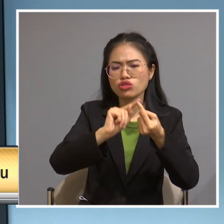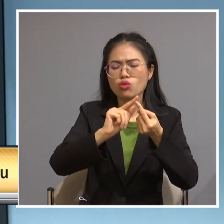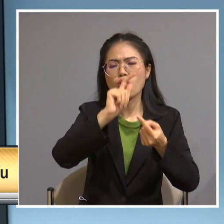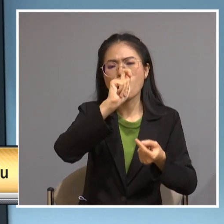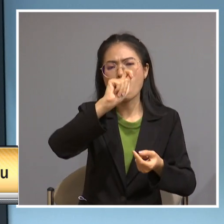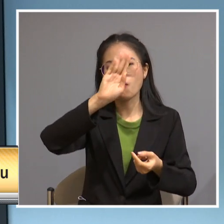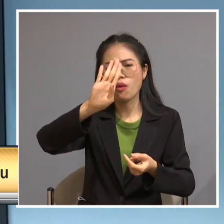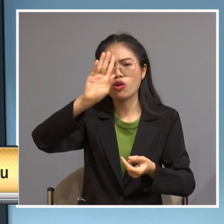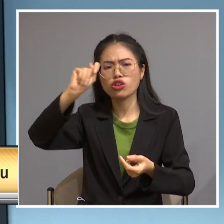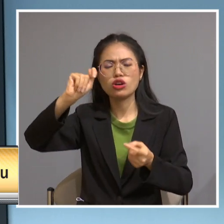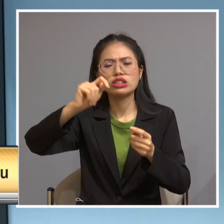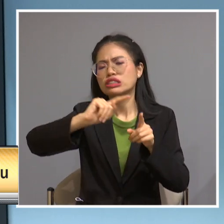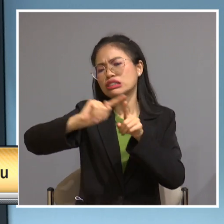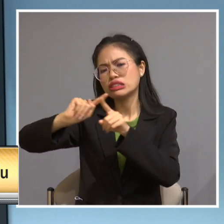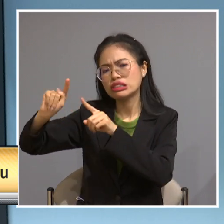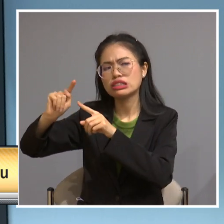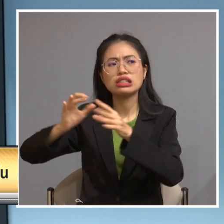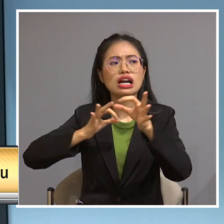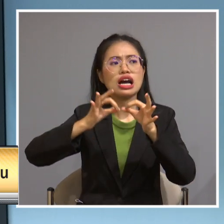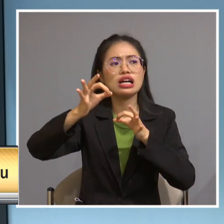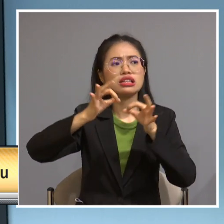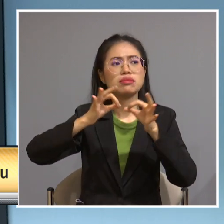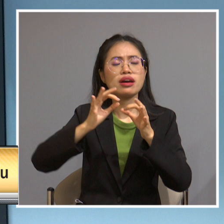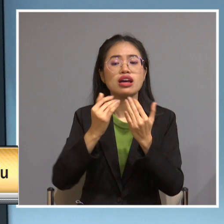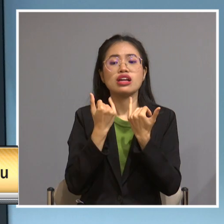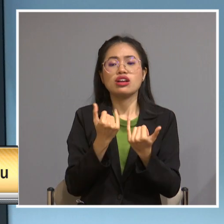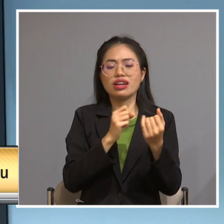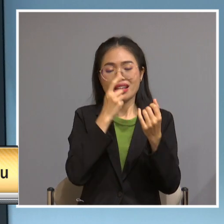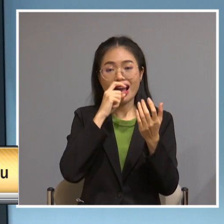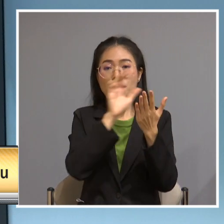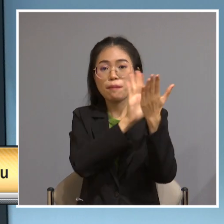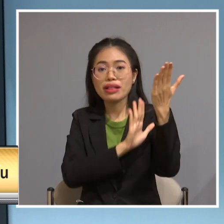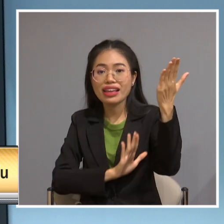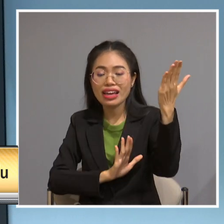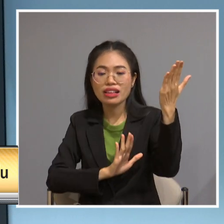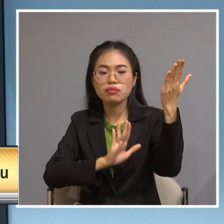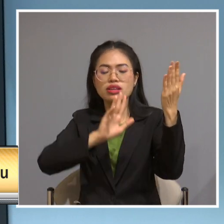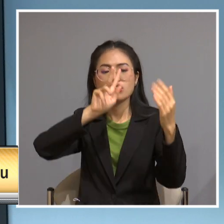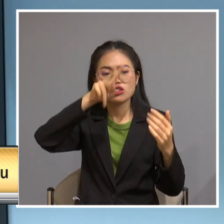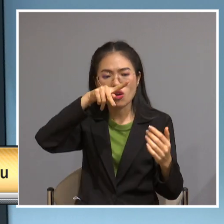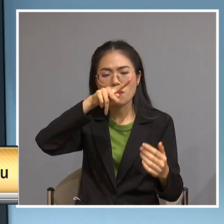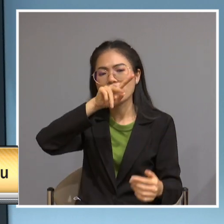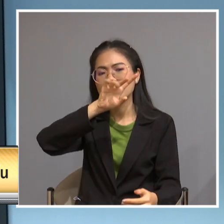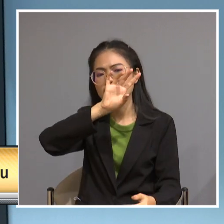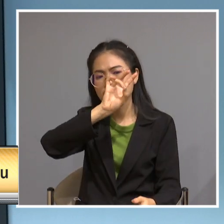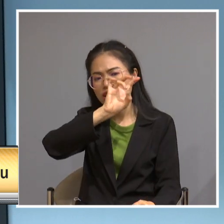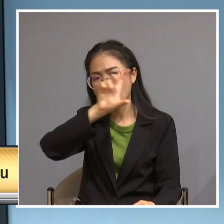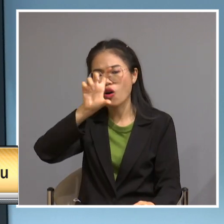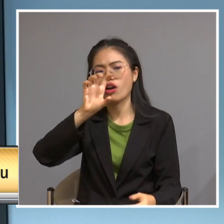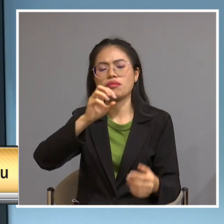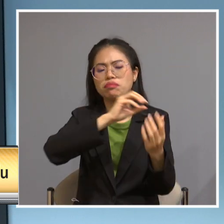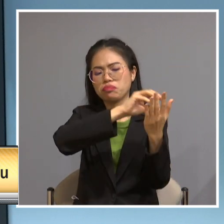ถ้อธิบายง่ายๆ คือเรามีท้องทินถึ 7,850 แผ่งถ้าทุกแข่งทำเองไม่วาจะทำด้อะไรกแล้วแต